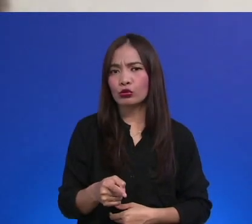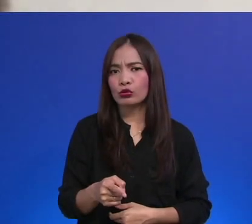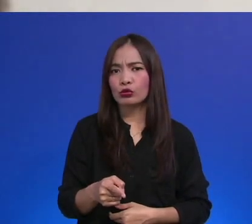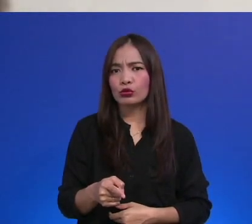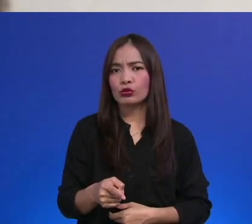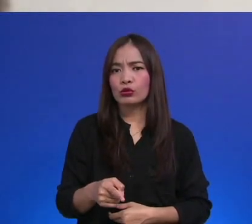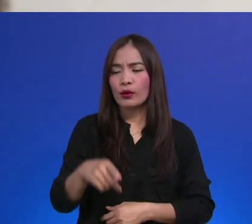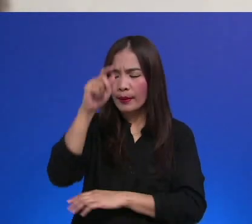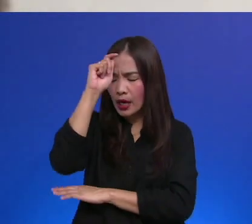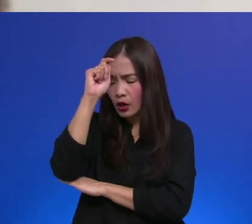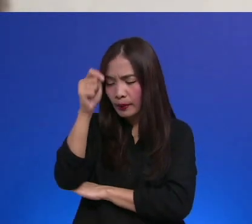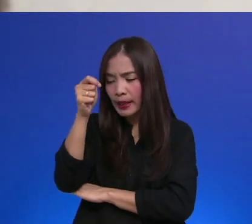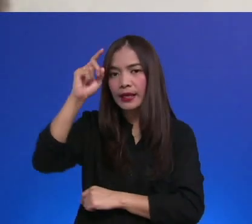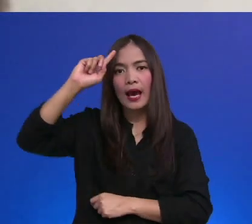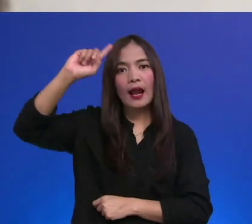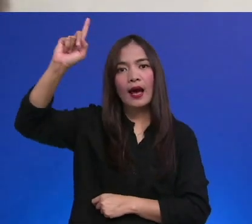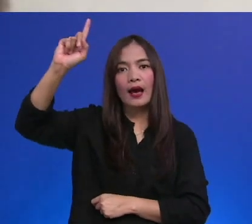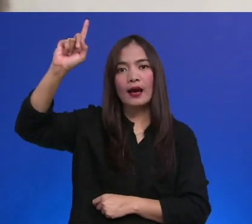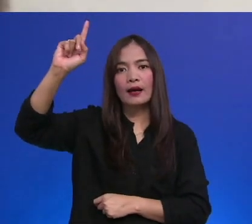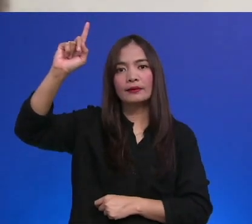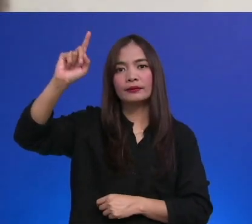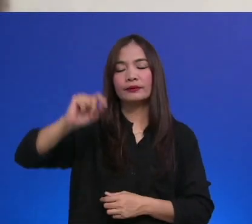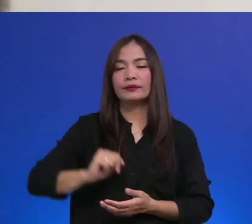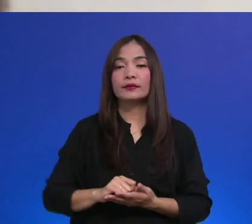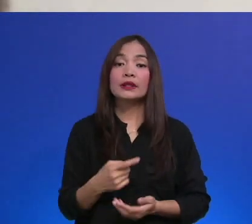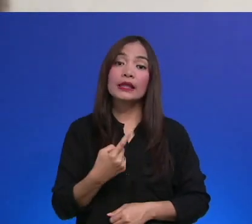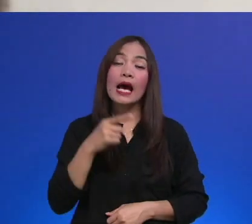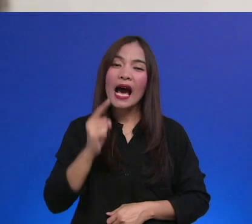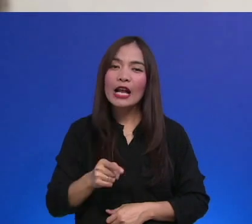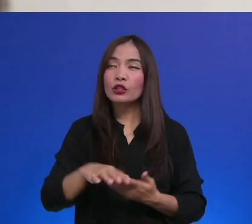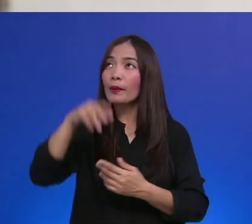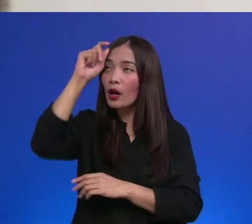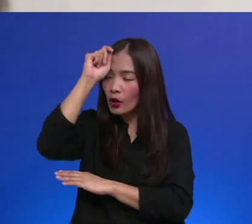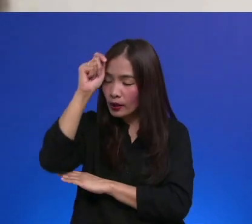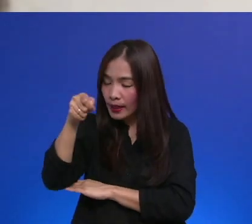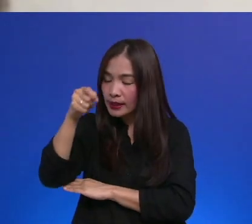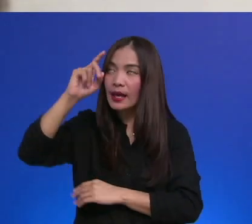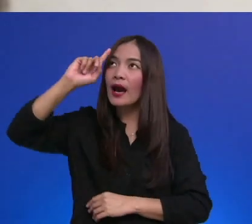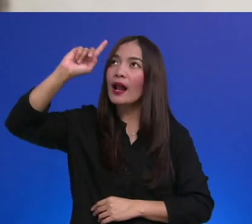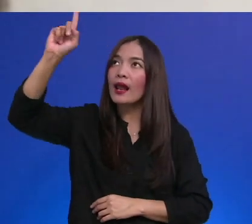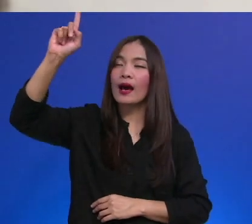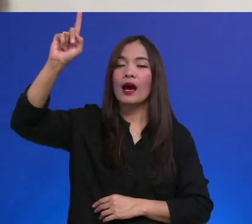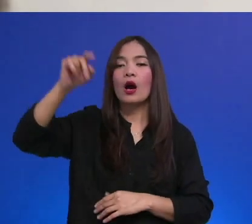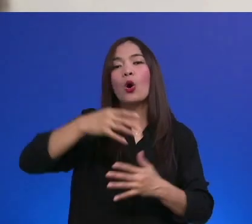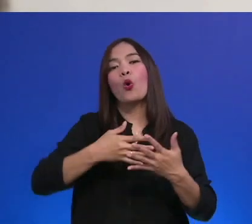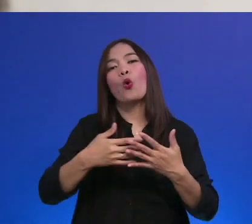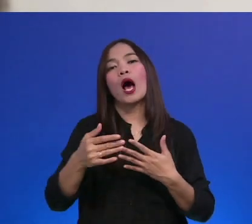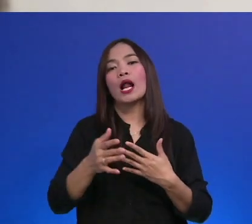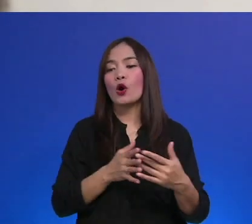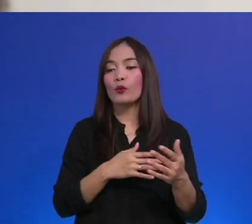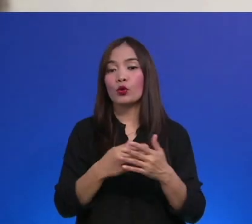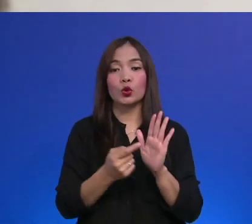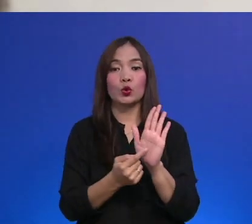menghormati Allah Kita harus menghormati Allah walaupun tidak ada